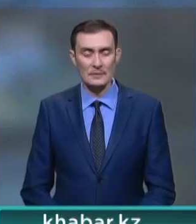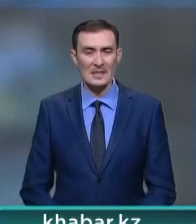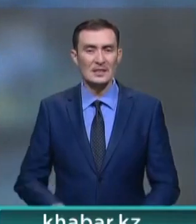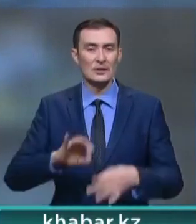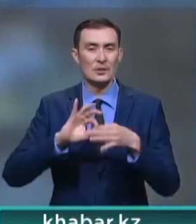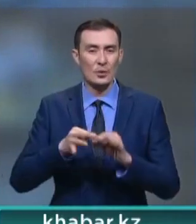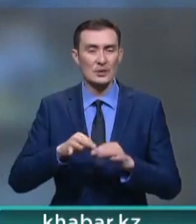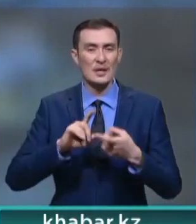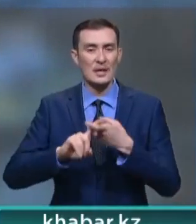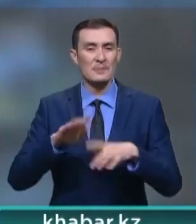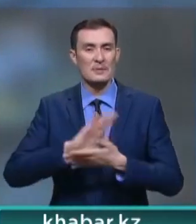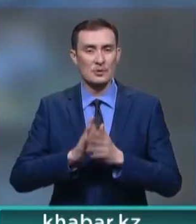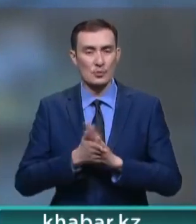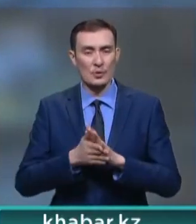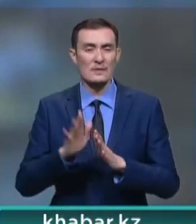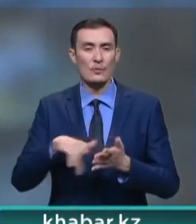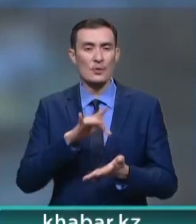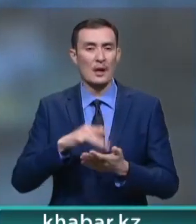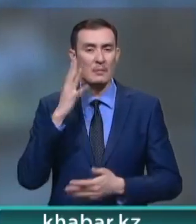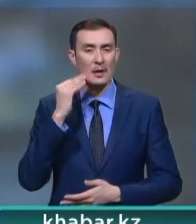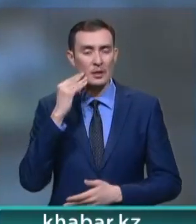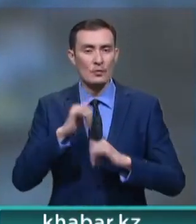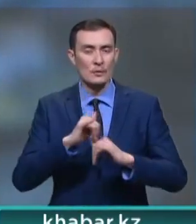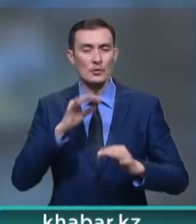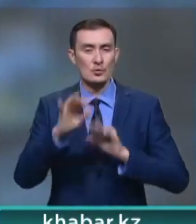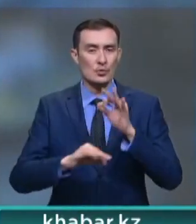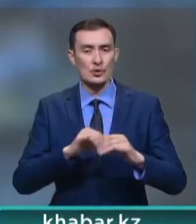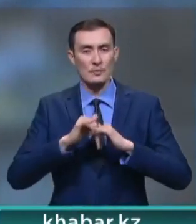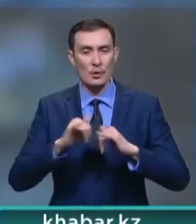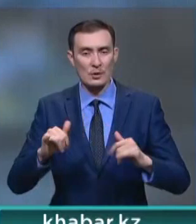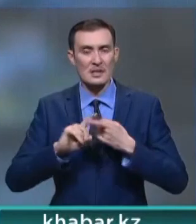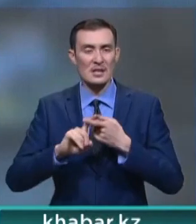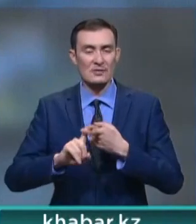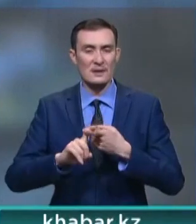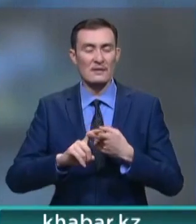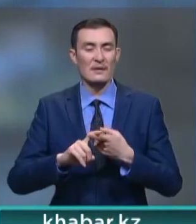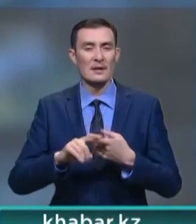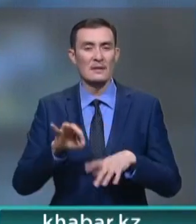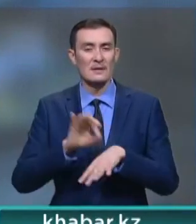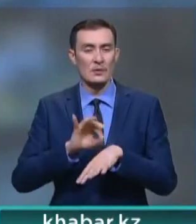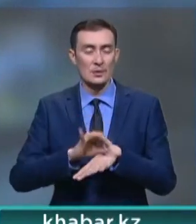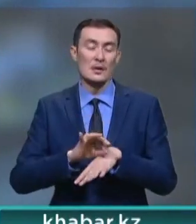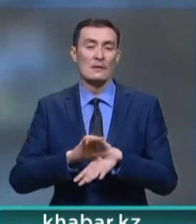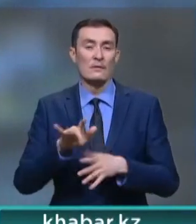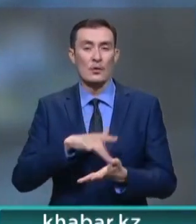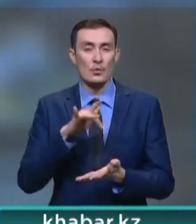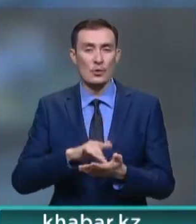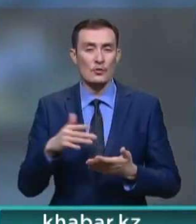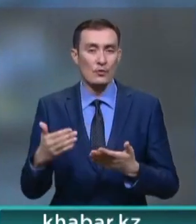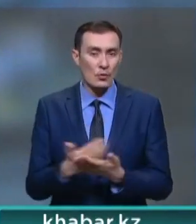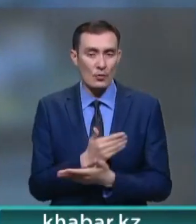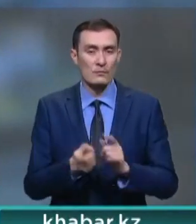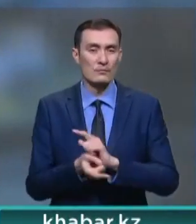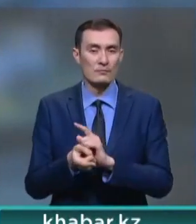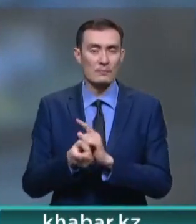сложная эпидемиологическая ситуация и в алматы увеличился суточный прирост заразившихся коронавирусной инфекцией город вновь